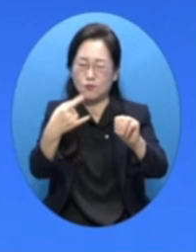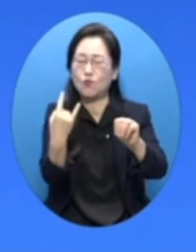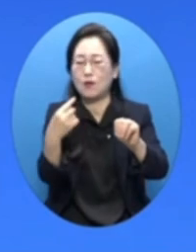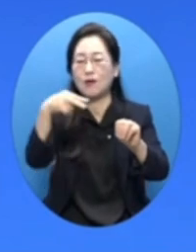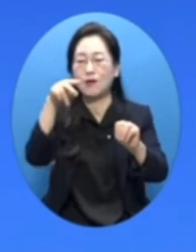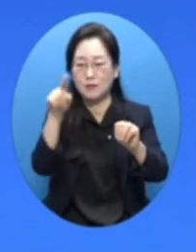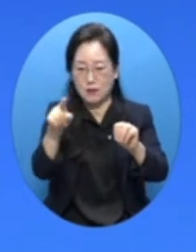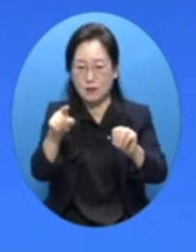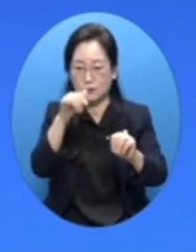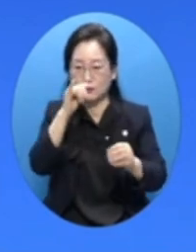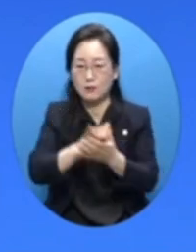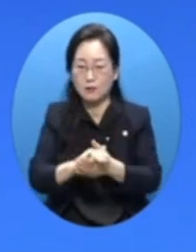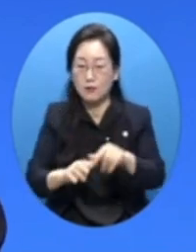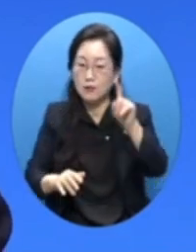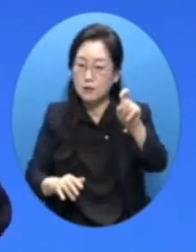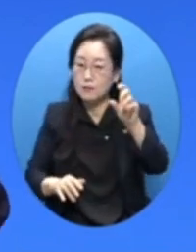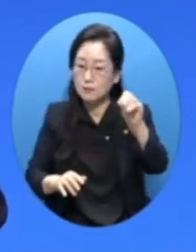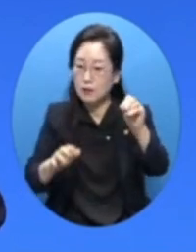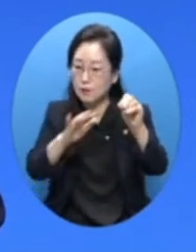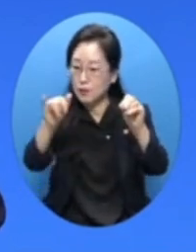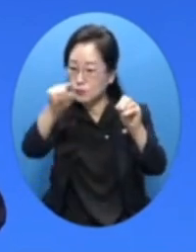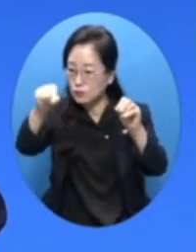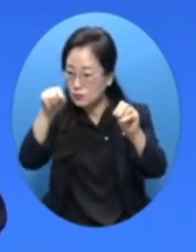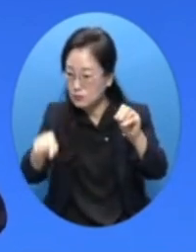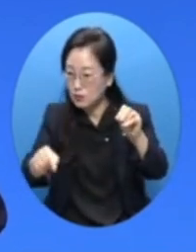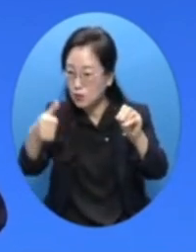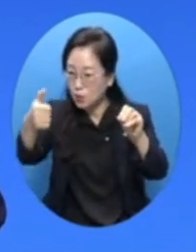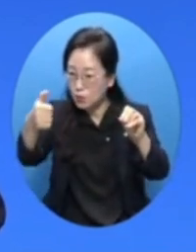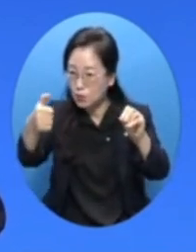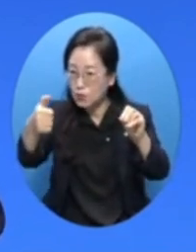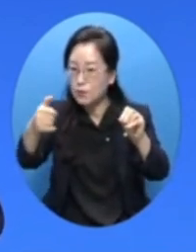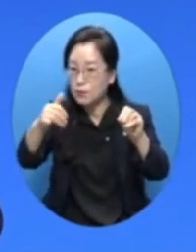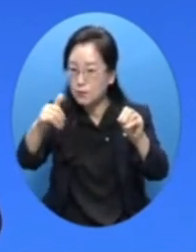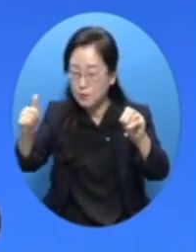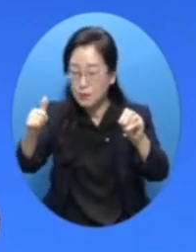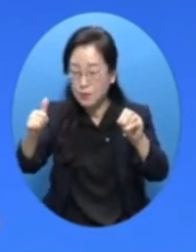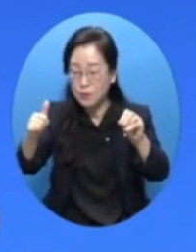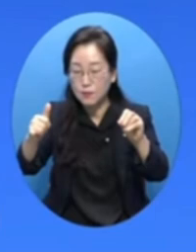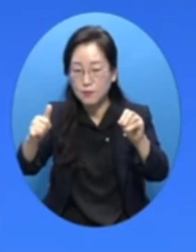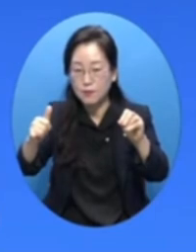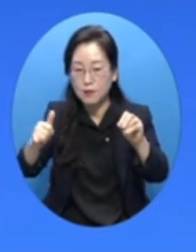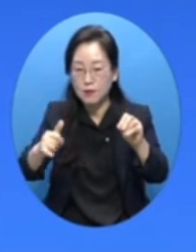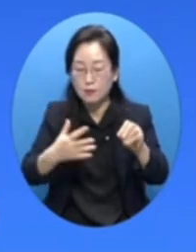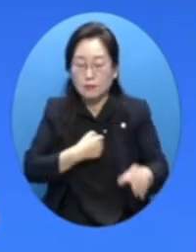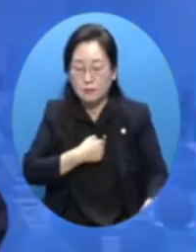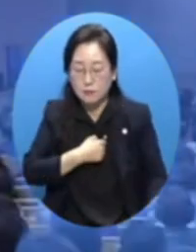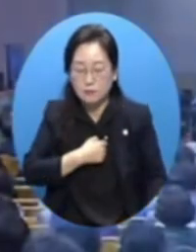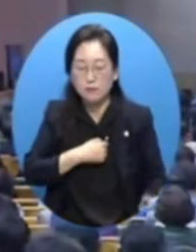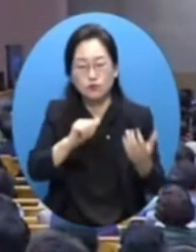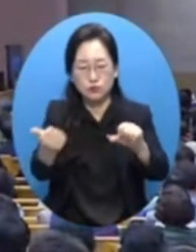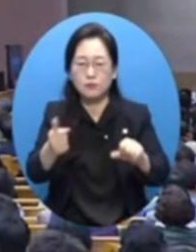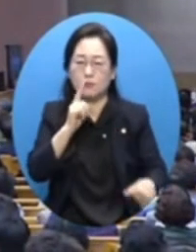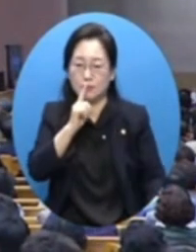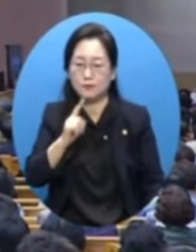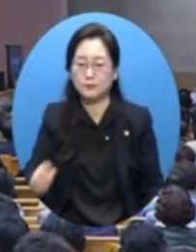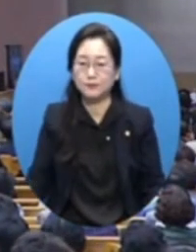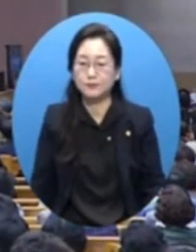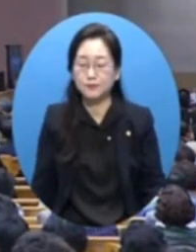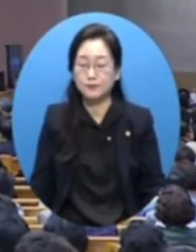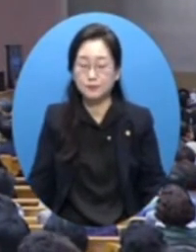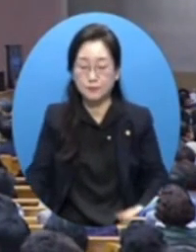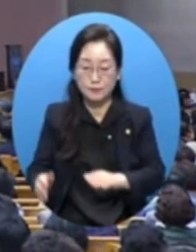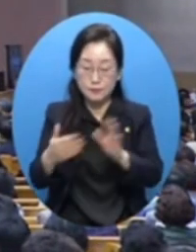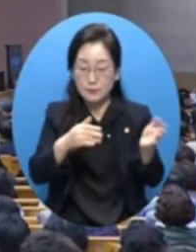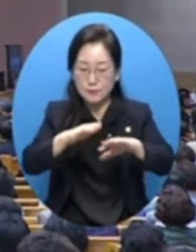통계적으로 10만 명 중에 한 50명은 그 심정지로 돌연사를 한다고 합니다. 그러니까 이